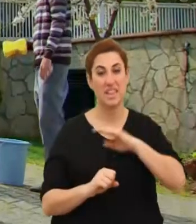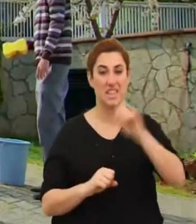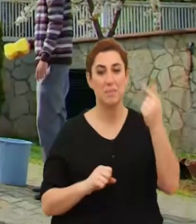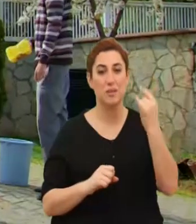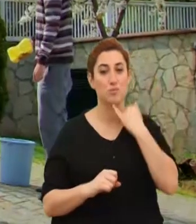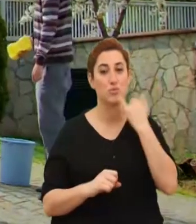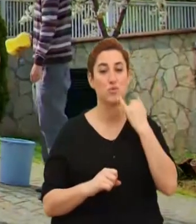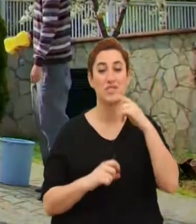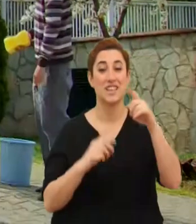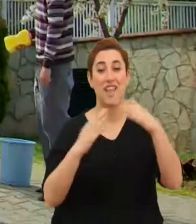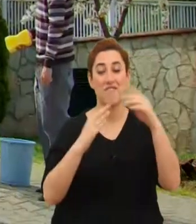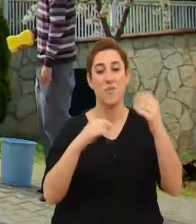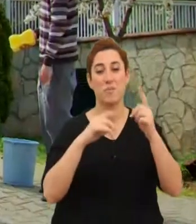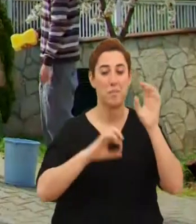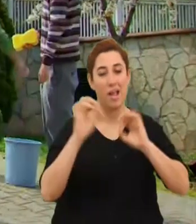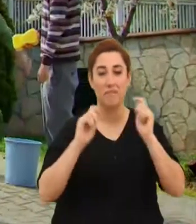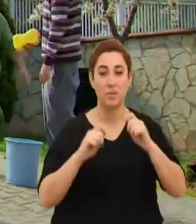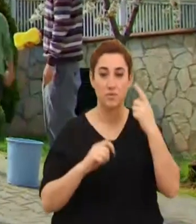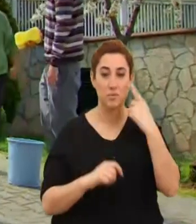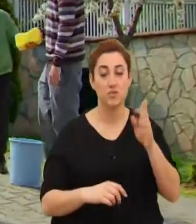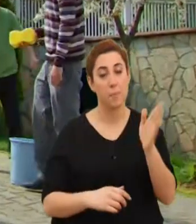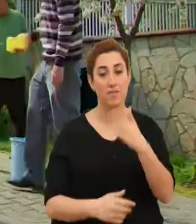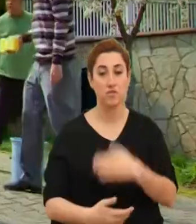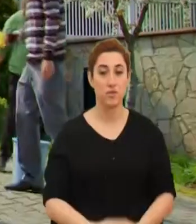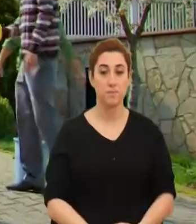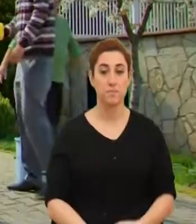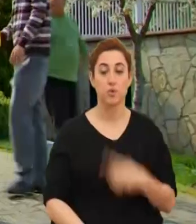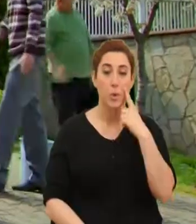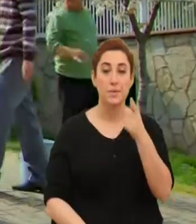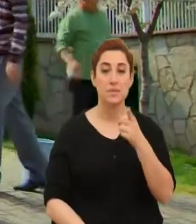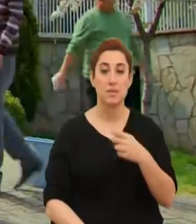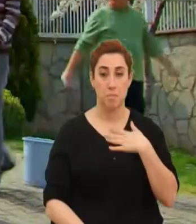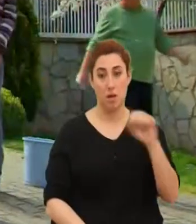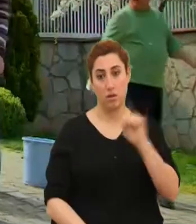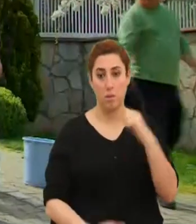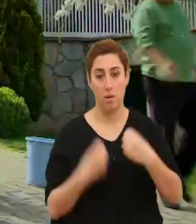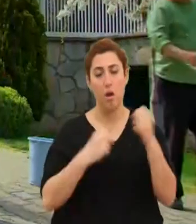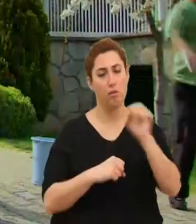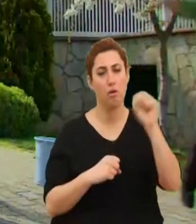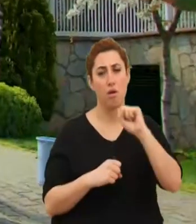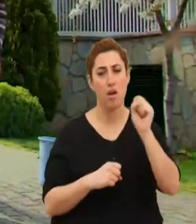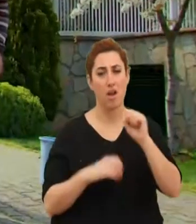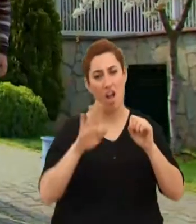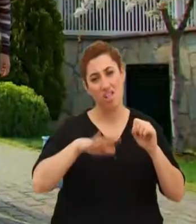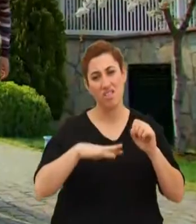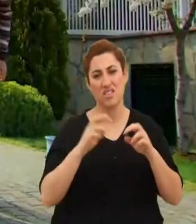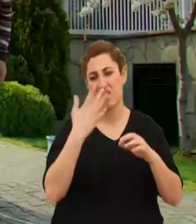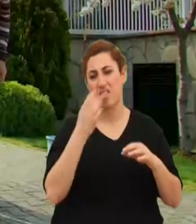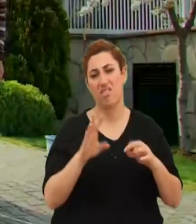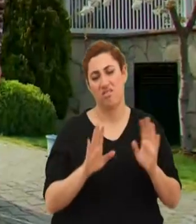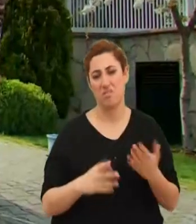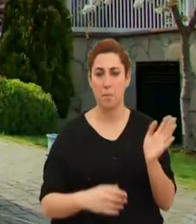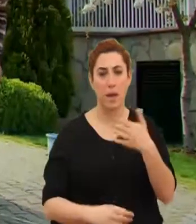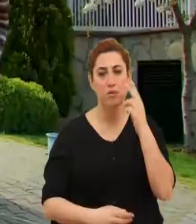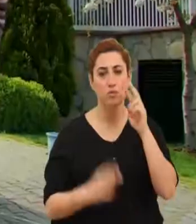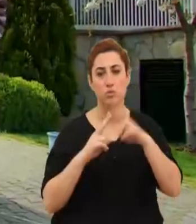gideceğim biraz müştemilatta, biraz plan üzerine çalışacağım. Hadi canım, varayım seni. Ben yıkıyorum arabayı. Ha, yıka yıka, alt taraf kaldı zaten ya.